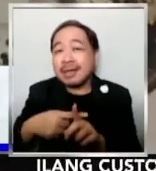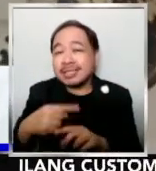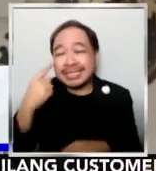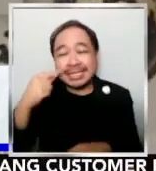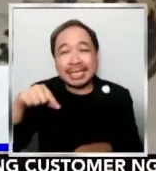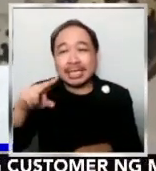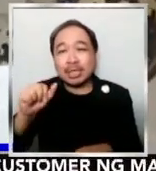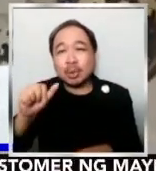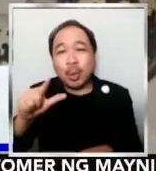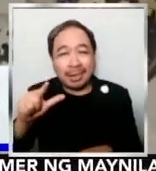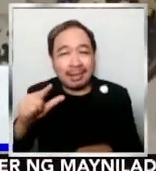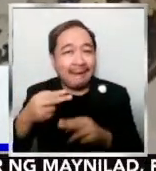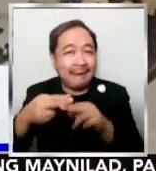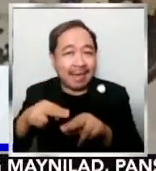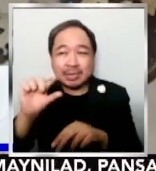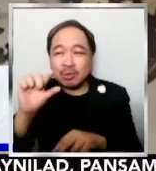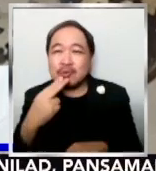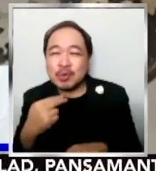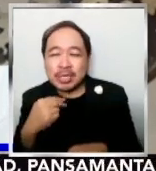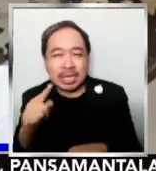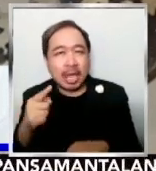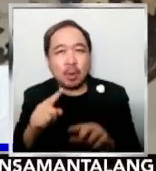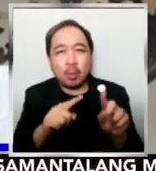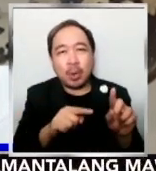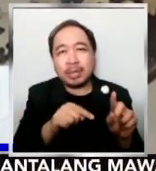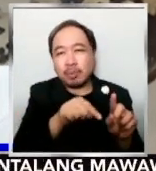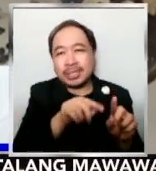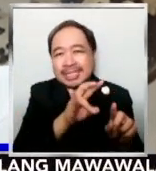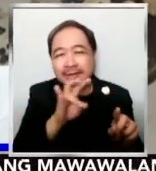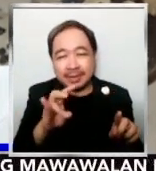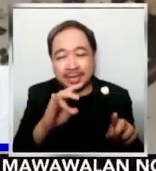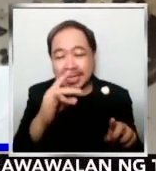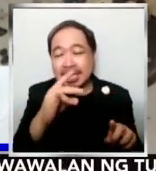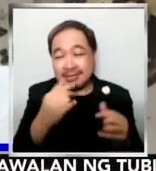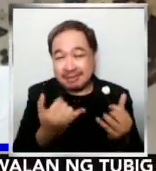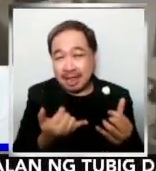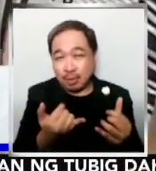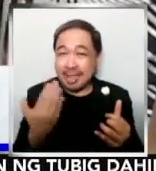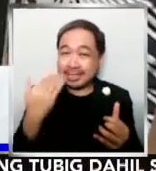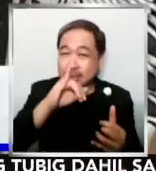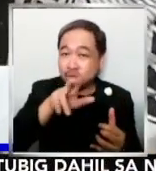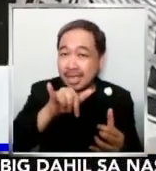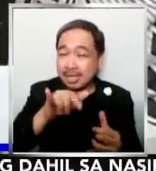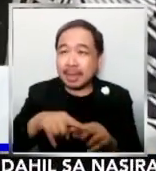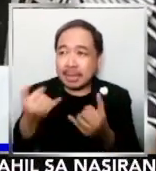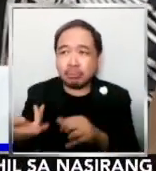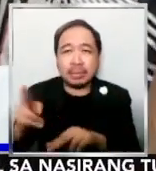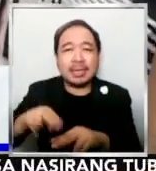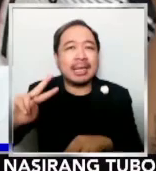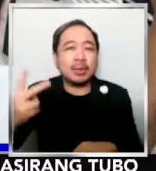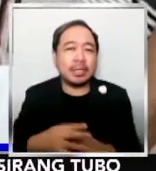mula 1 peso and 77 centavos kada piraso nitong unang linggo ng Hulyo, ngayon 2 pesos na. Ang kwek-kwek vendor